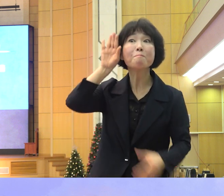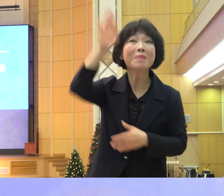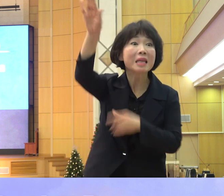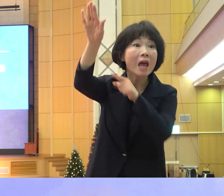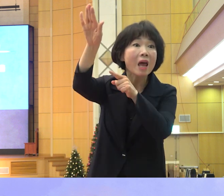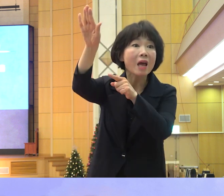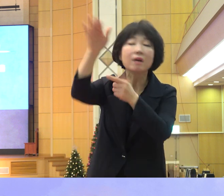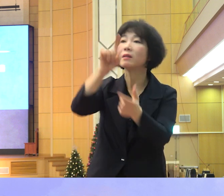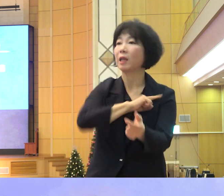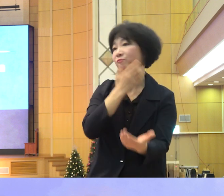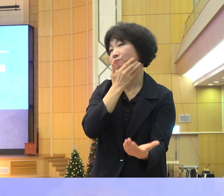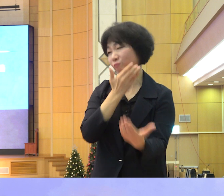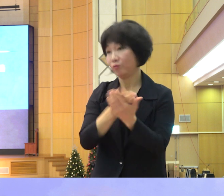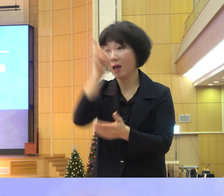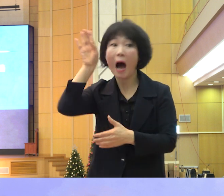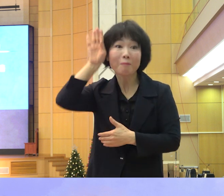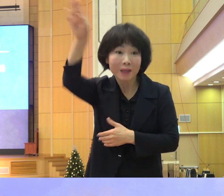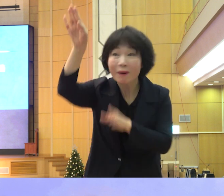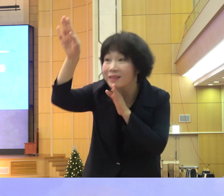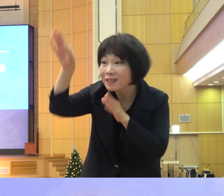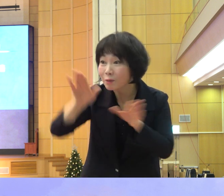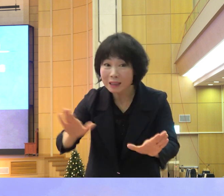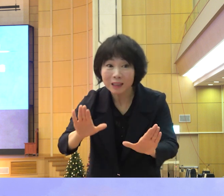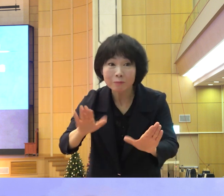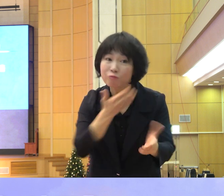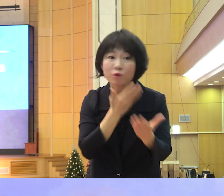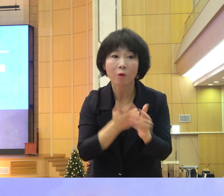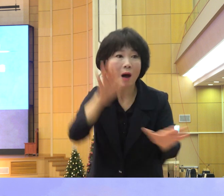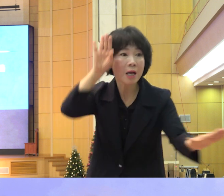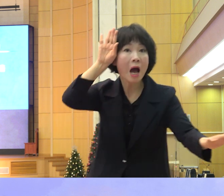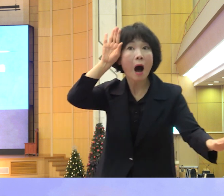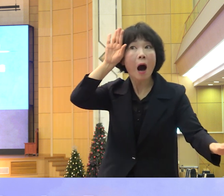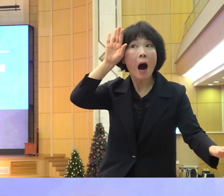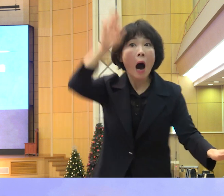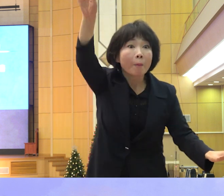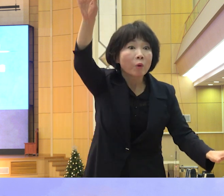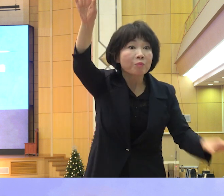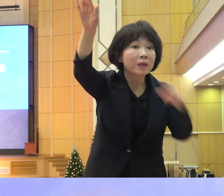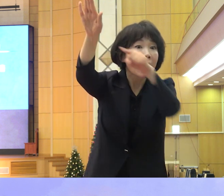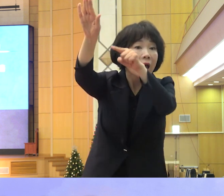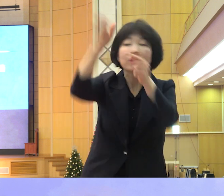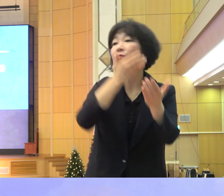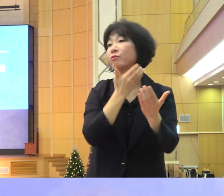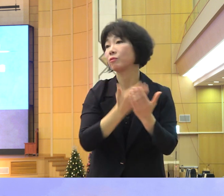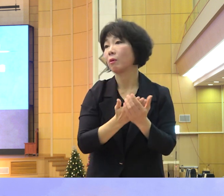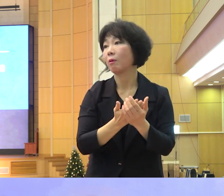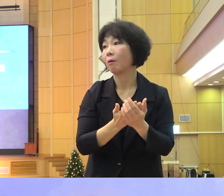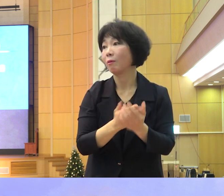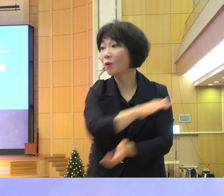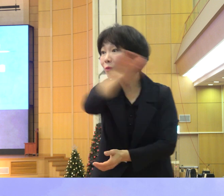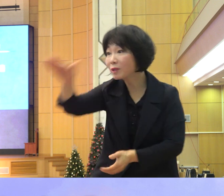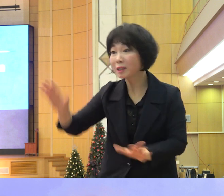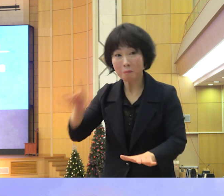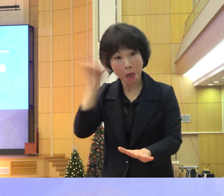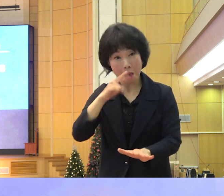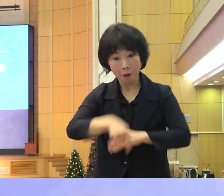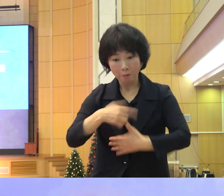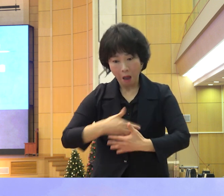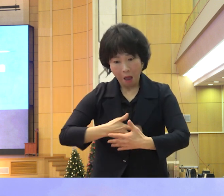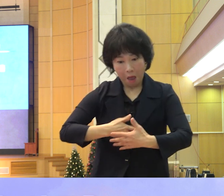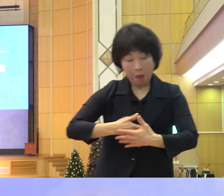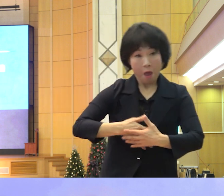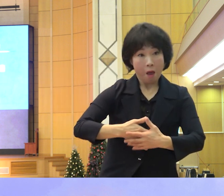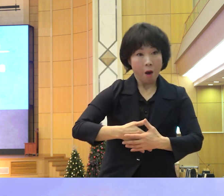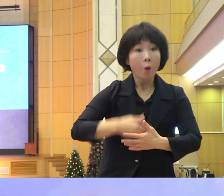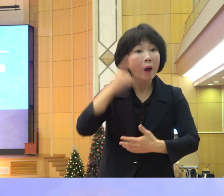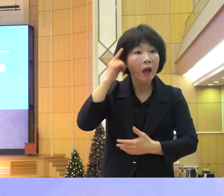거거든. 사람이 미래가 불투명하기 때문에 사람들이 불안한 거야. 미래가 딱